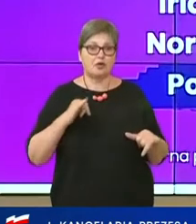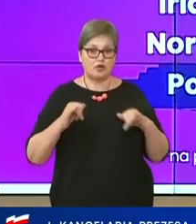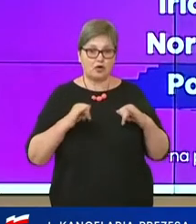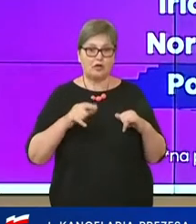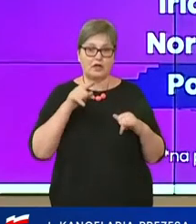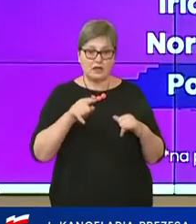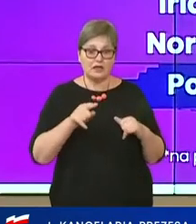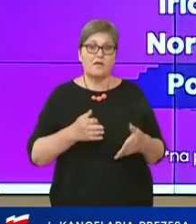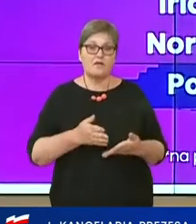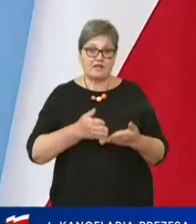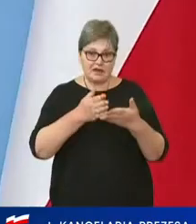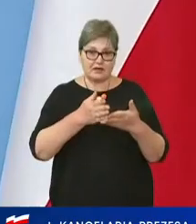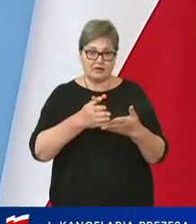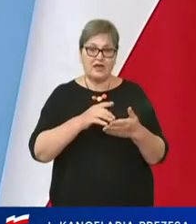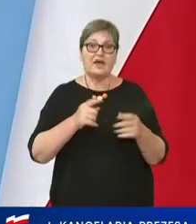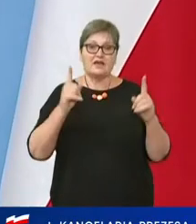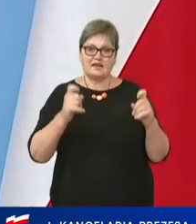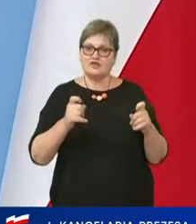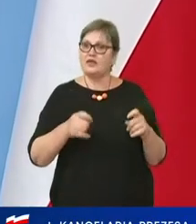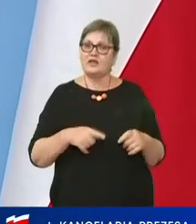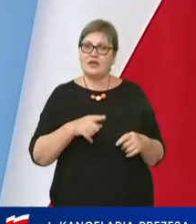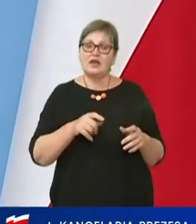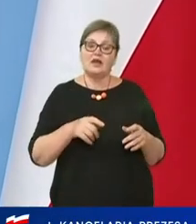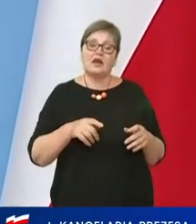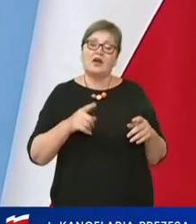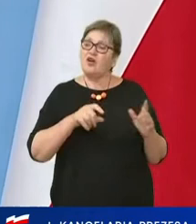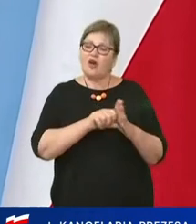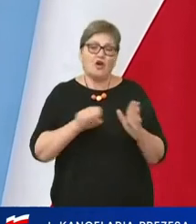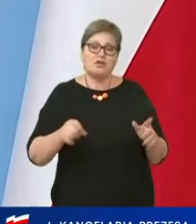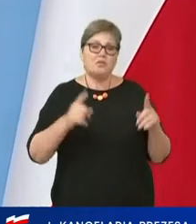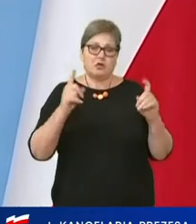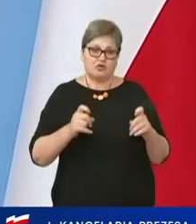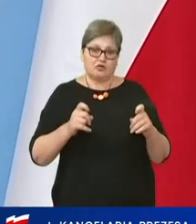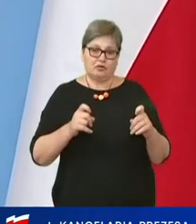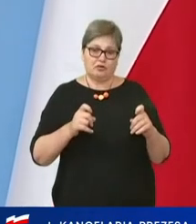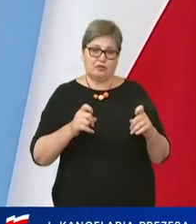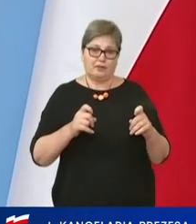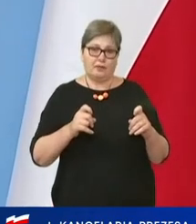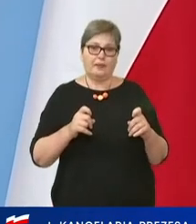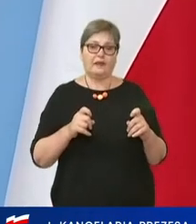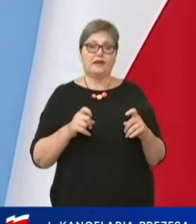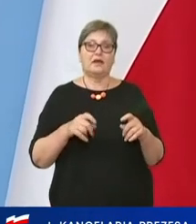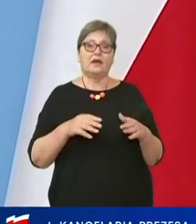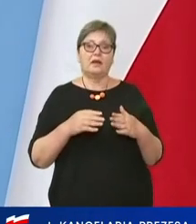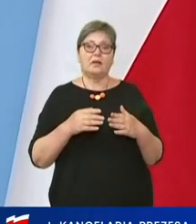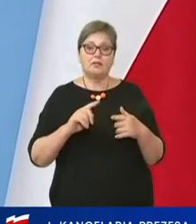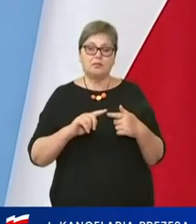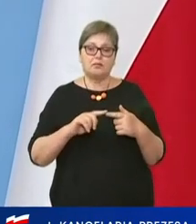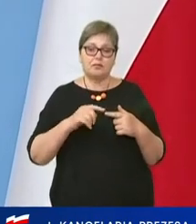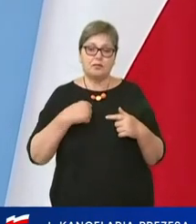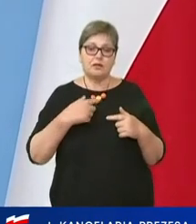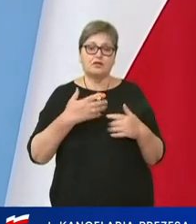to wsparcie idzie od samego początku. Poza spotkaniami, wideokonferencjami, które organizujemy zarówno